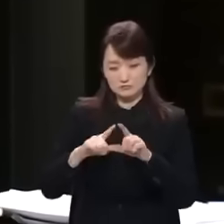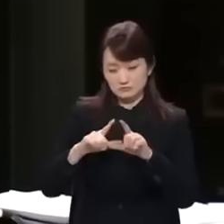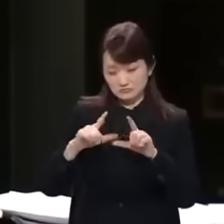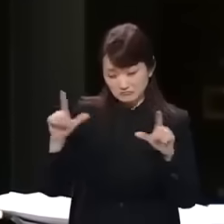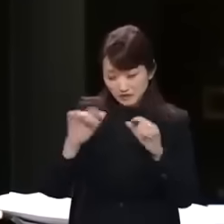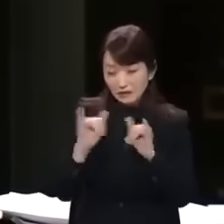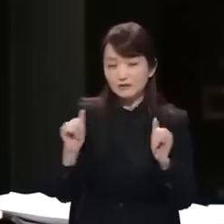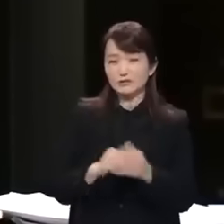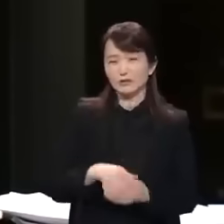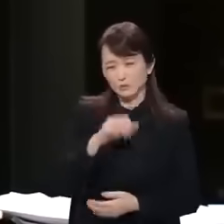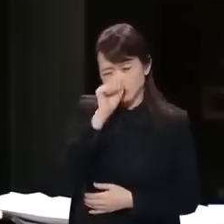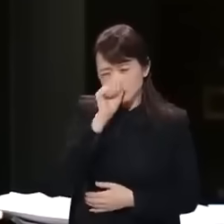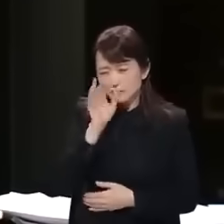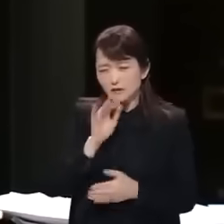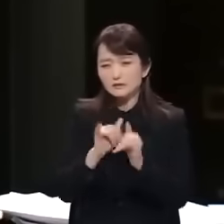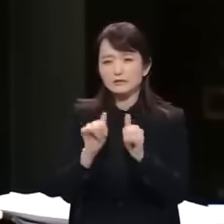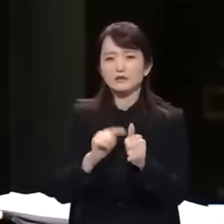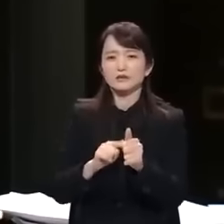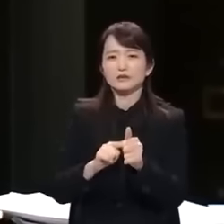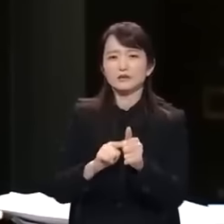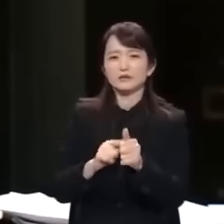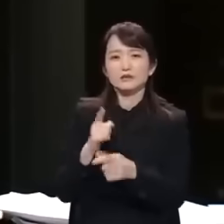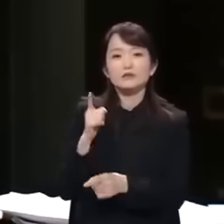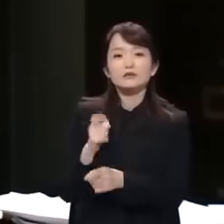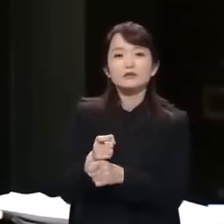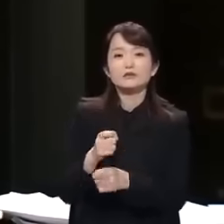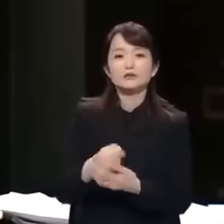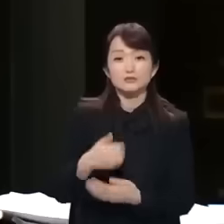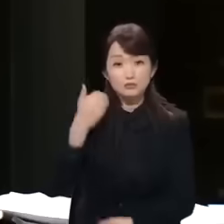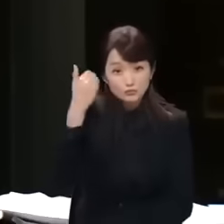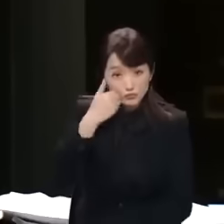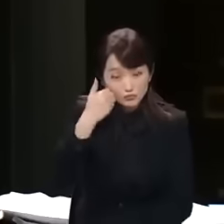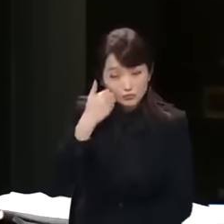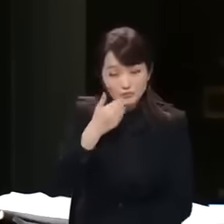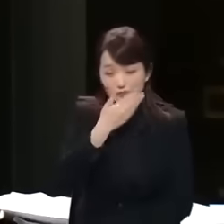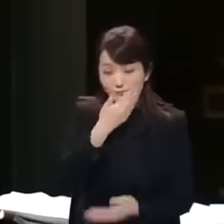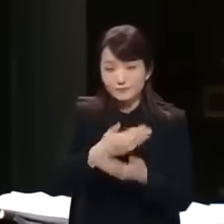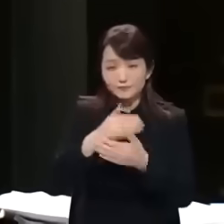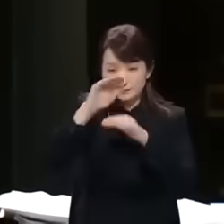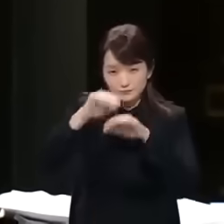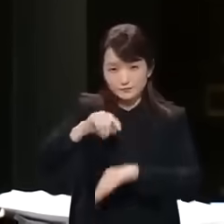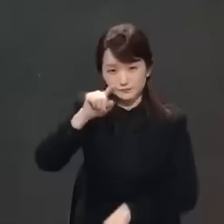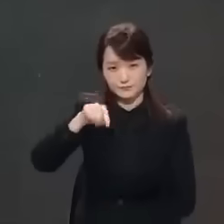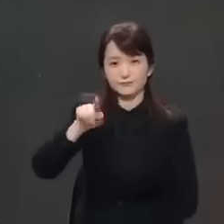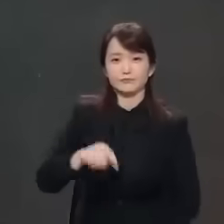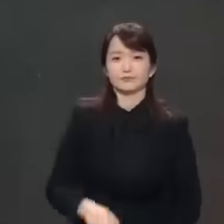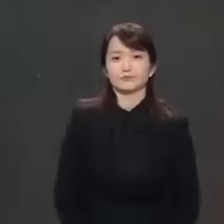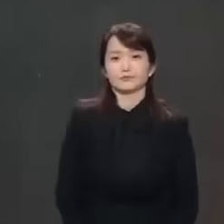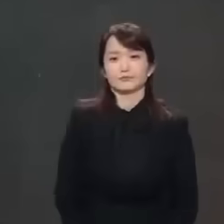쪽으로 공공의 적, 도대체 누굴까요? 체크포인트 짚어보죠.